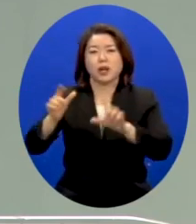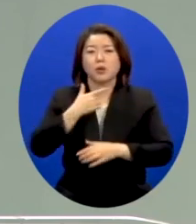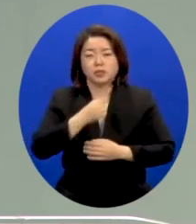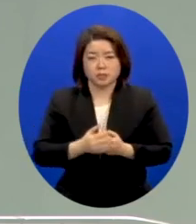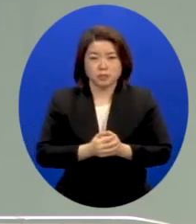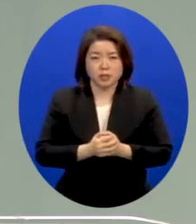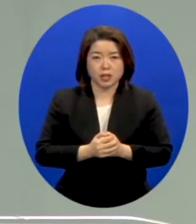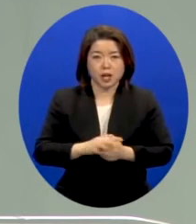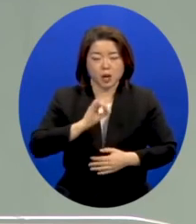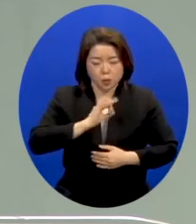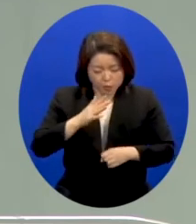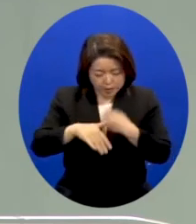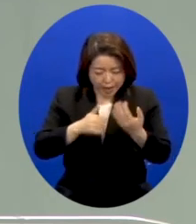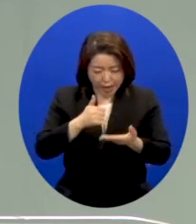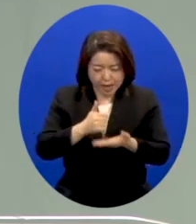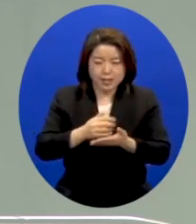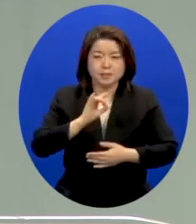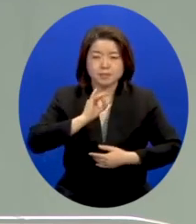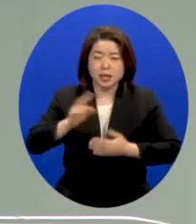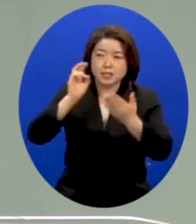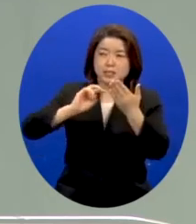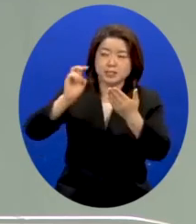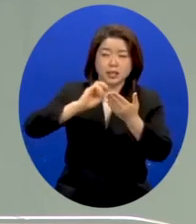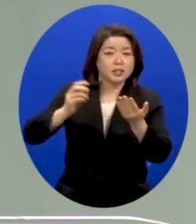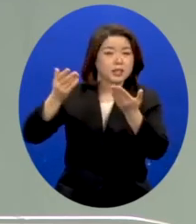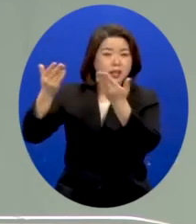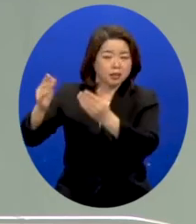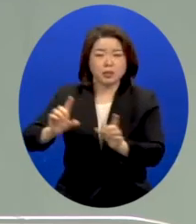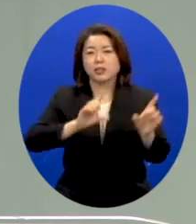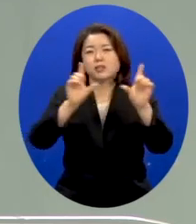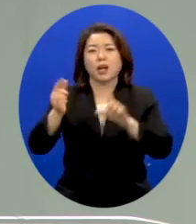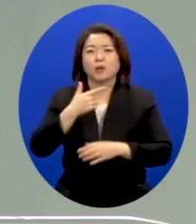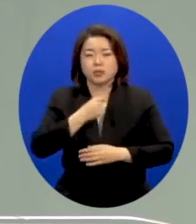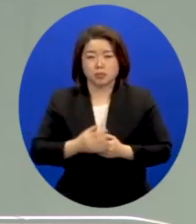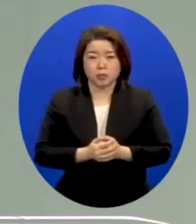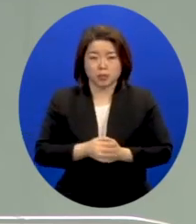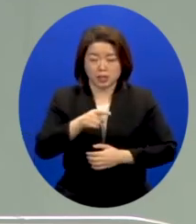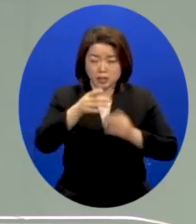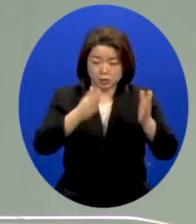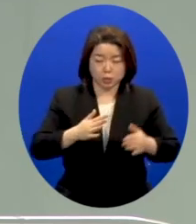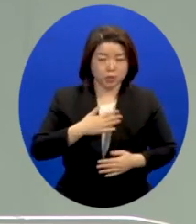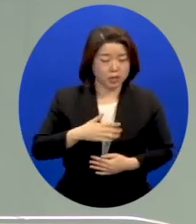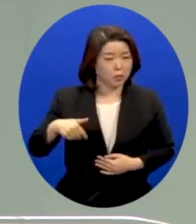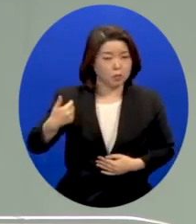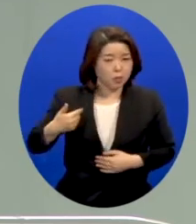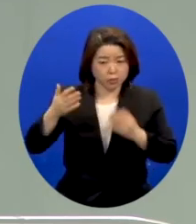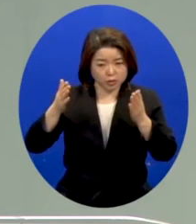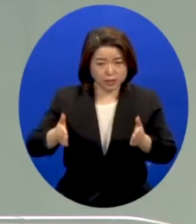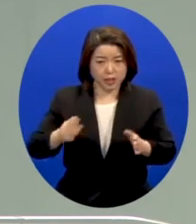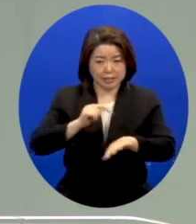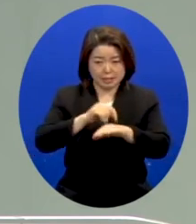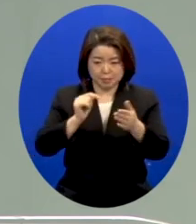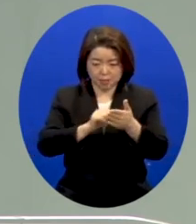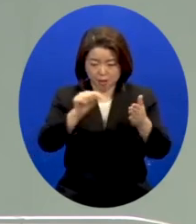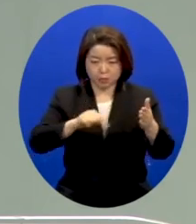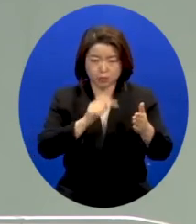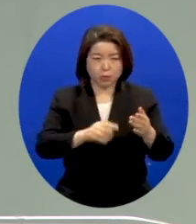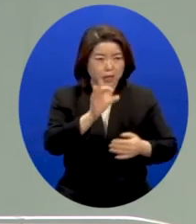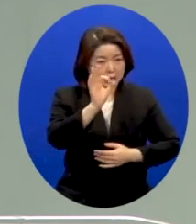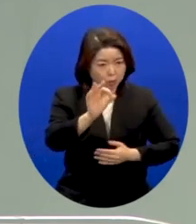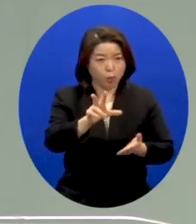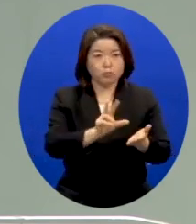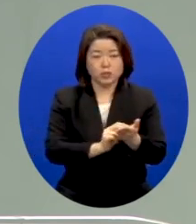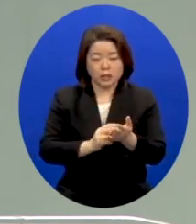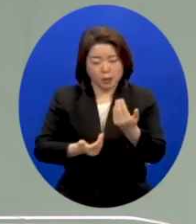저는 오직 하나님만 찬양하는 사람이 되겠습니다 그동안의 나도 모르는 사이에 마음에 돈 문제로 인한